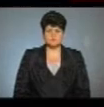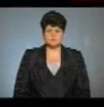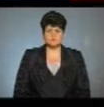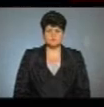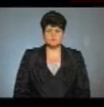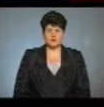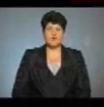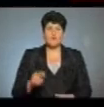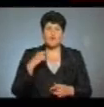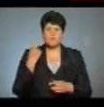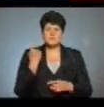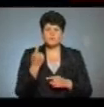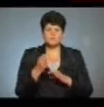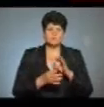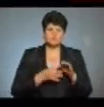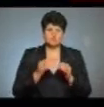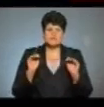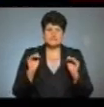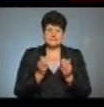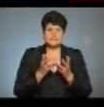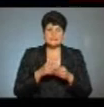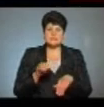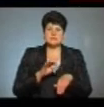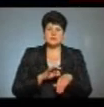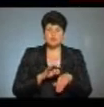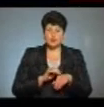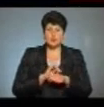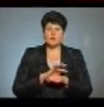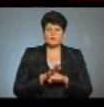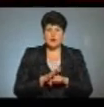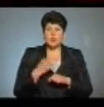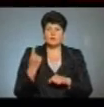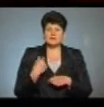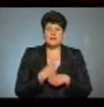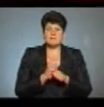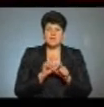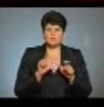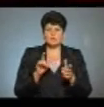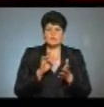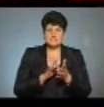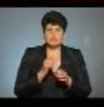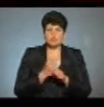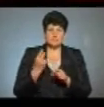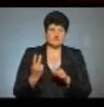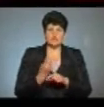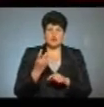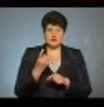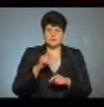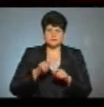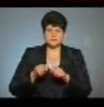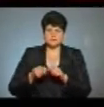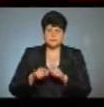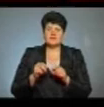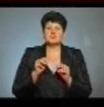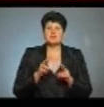В області за добу знизилась кількість нових хворих на коронавірус. Натомість обласний лабораторний центр робить вдвічі більше досліджень. І з